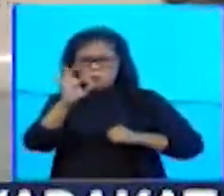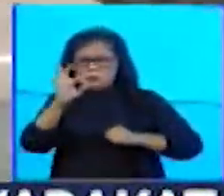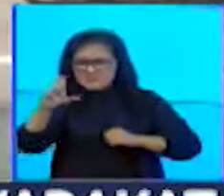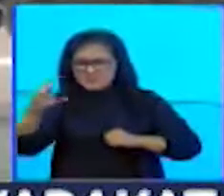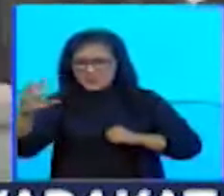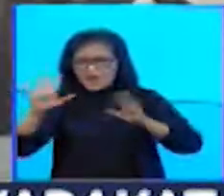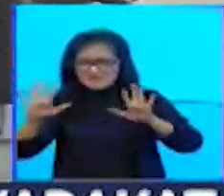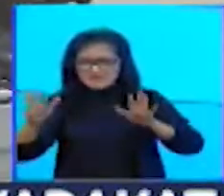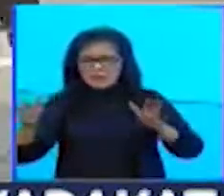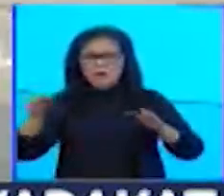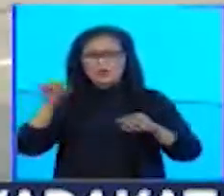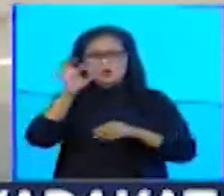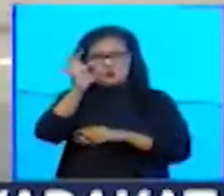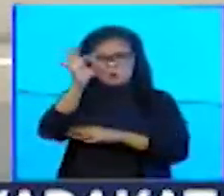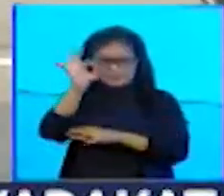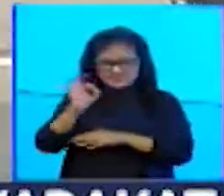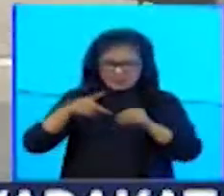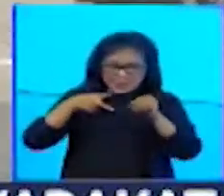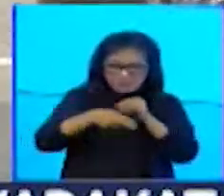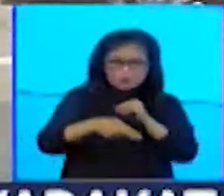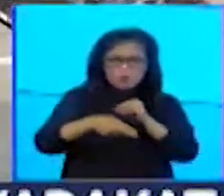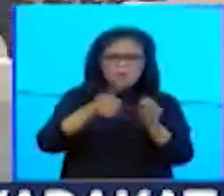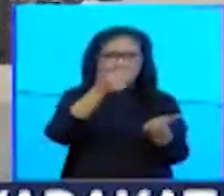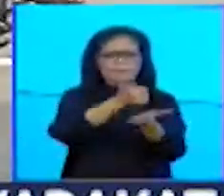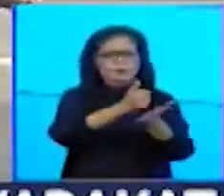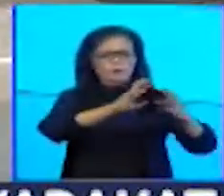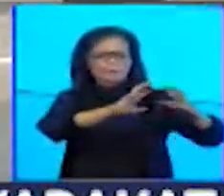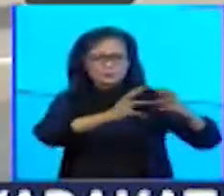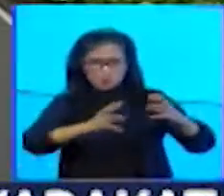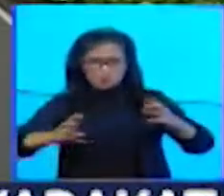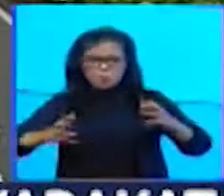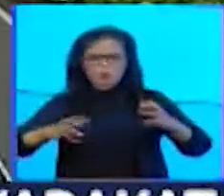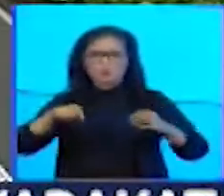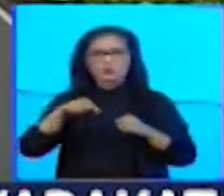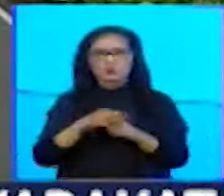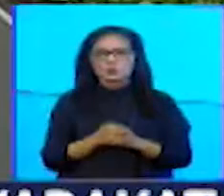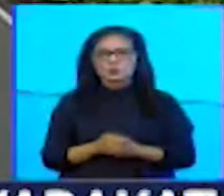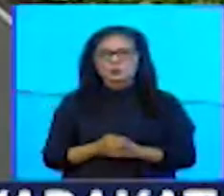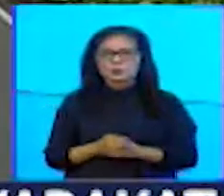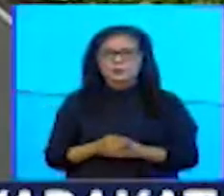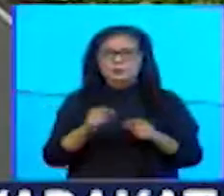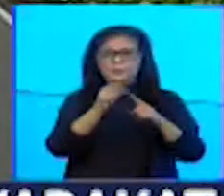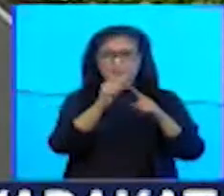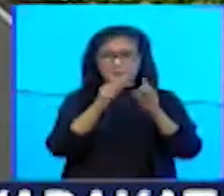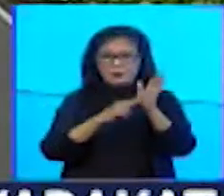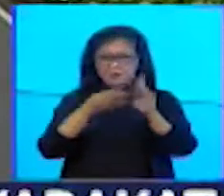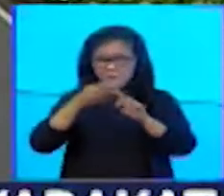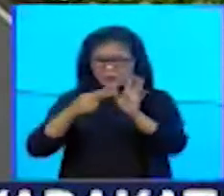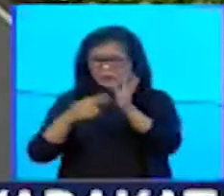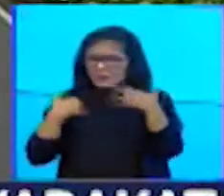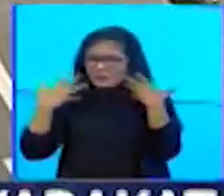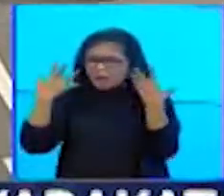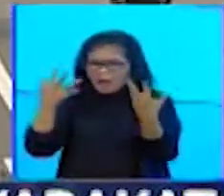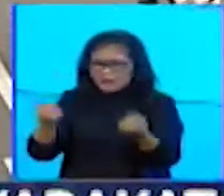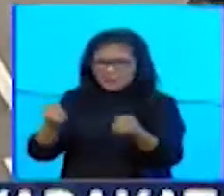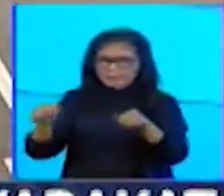memiliki tingkat kandungan produk dalam negeri tertinggi. Sehingga dengan insentif PPNBM diharapkan sektor industri ini akan